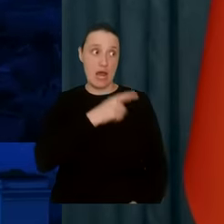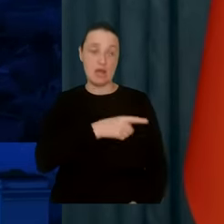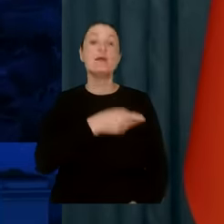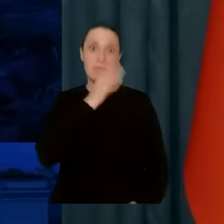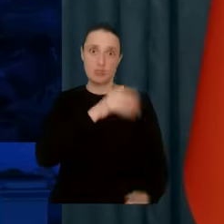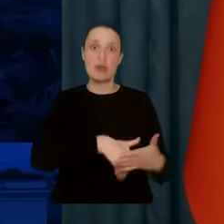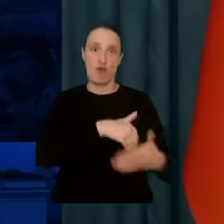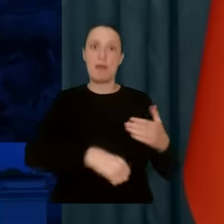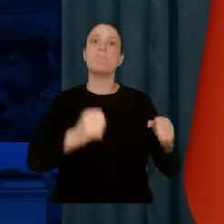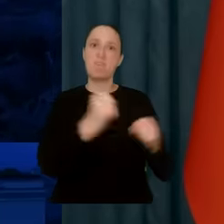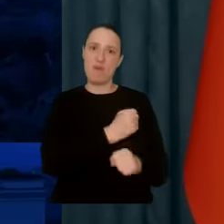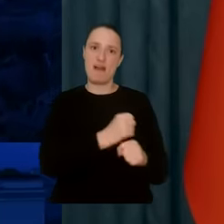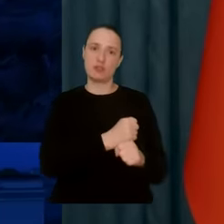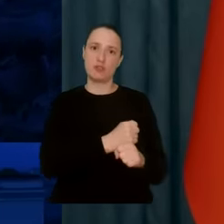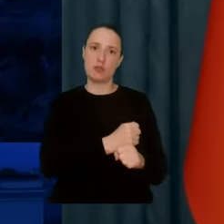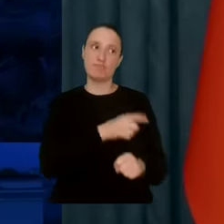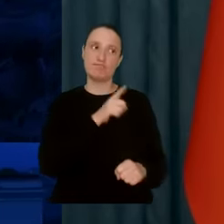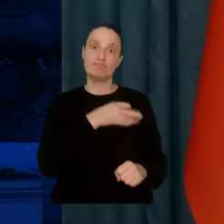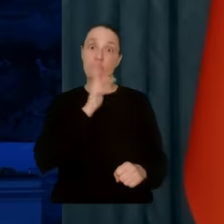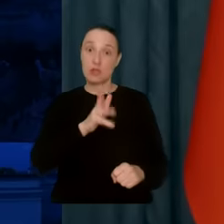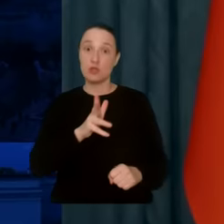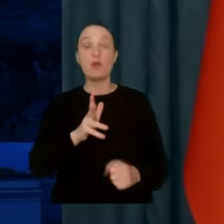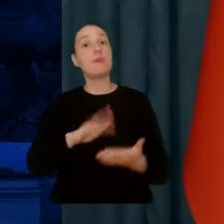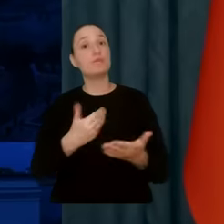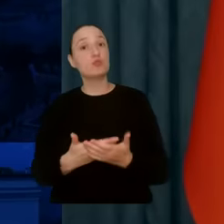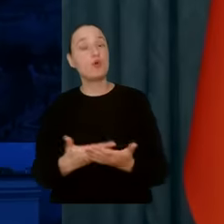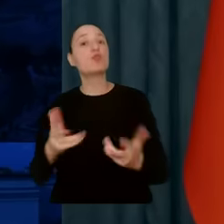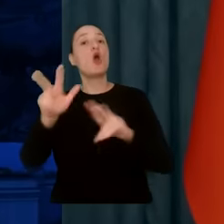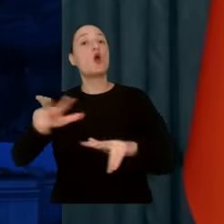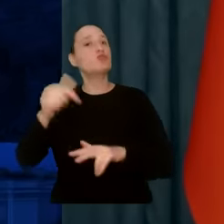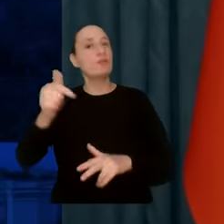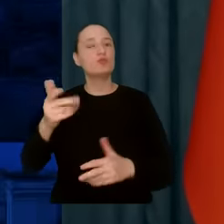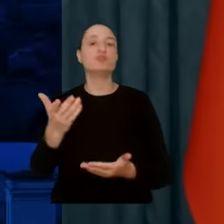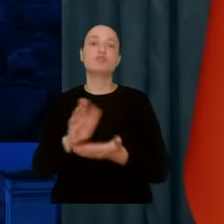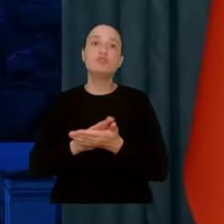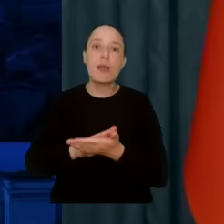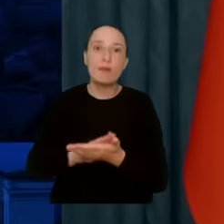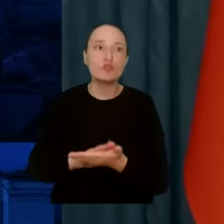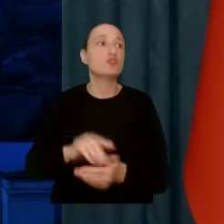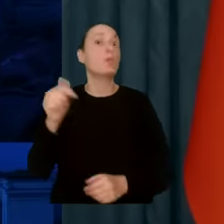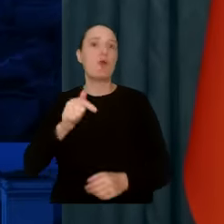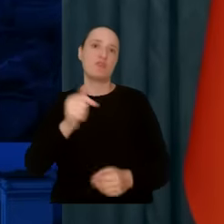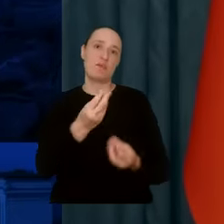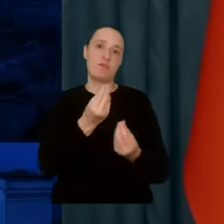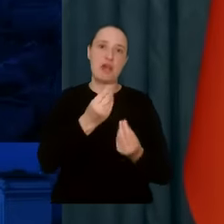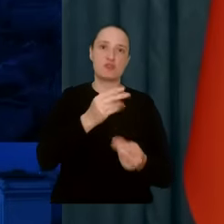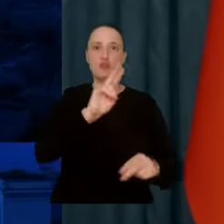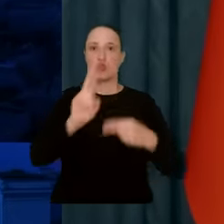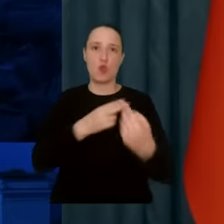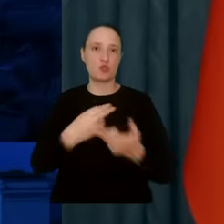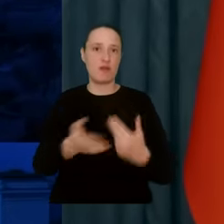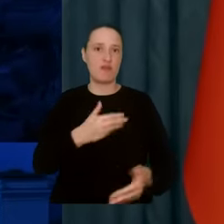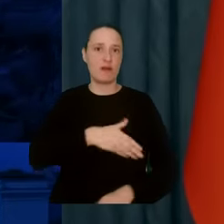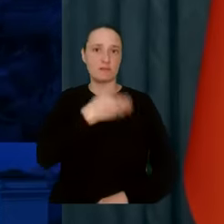poważny, że rodzina zostanie przeproszona, a przede wszystkim, że otrzyma należne w tej